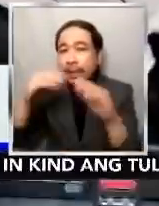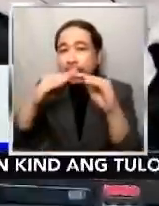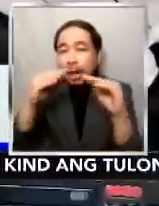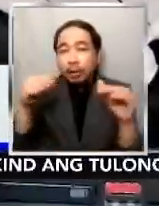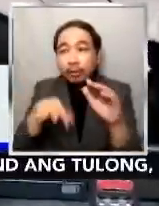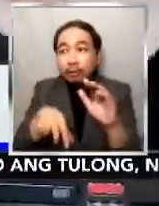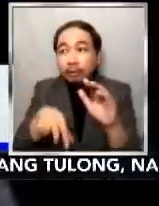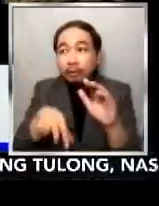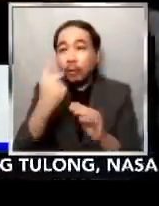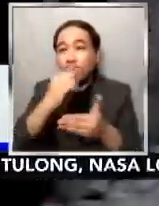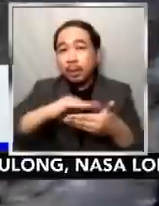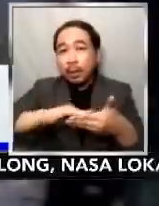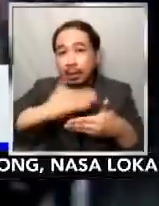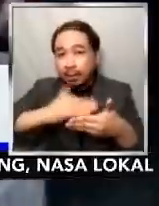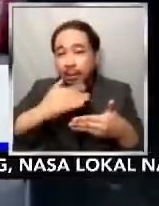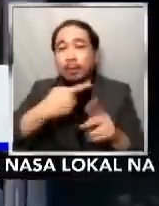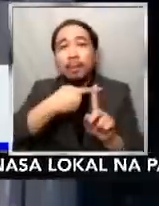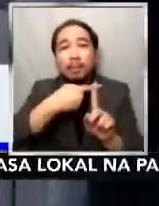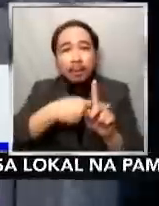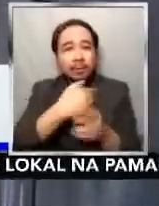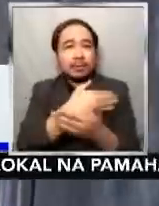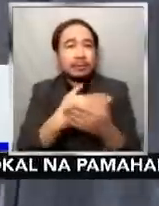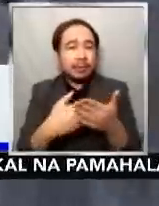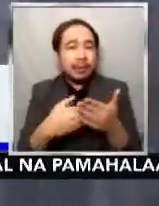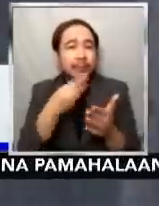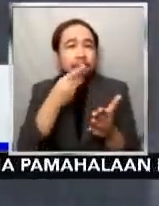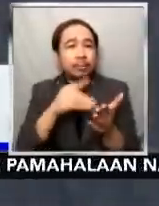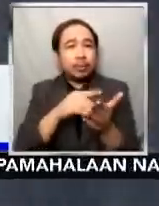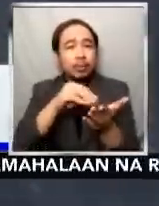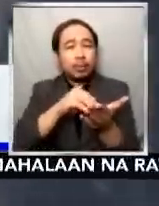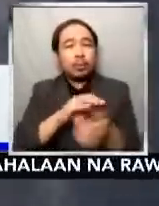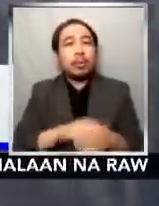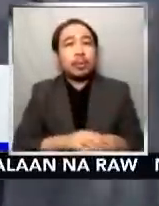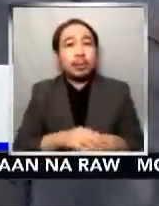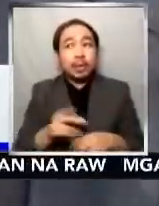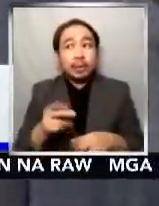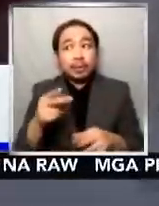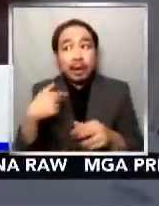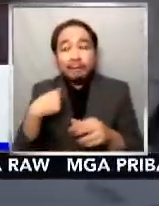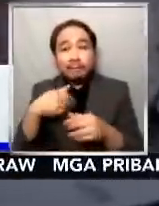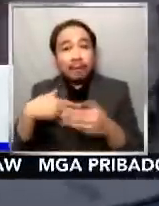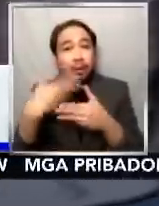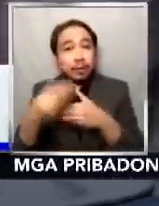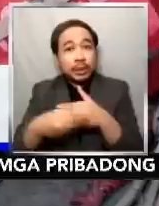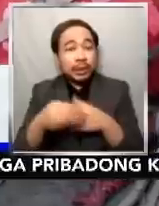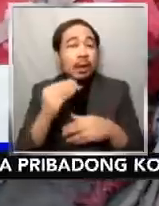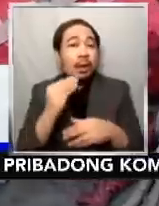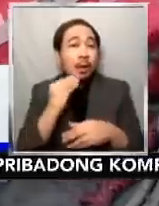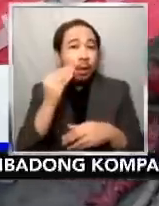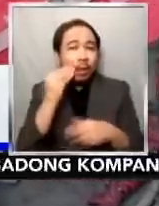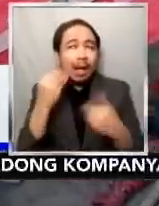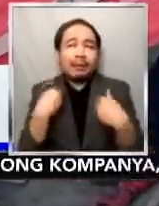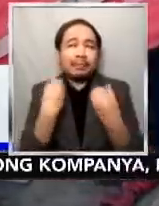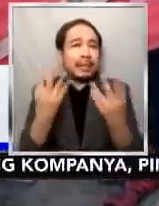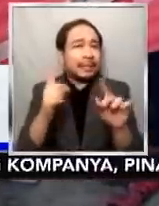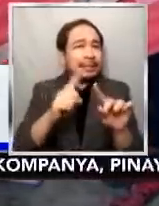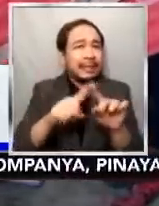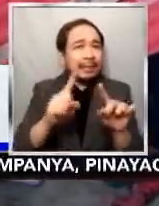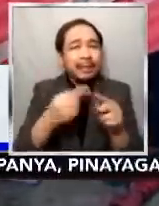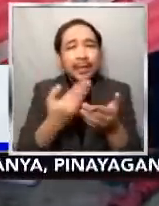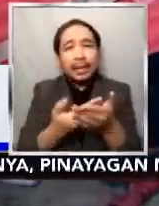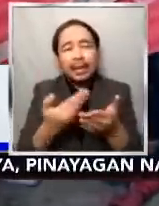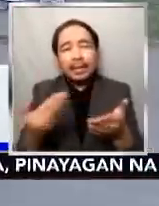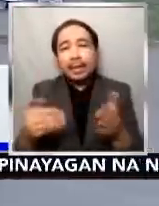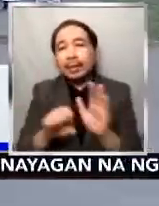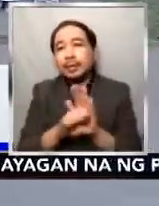ilang dokumento. Sa gilid naman ng bahay, nakita ang samut-saring rally paraphernalia, gaya ng mga placards at